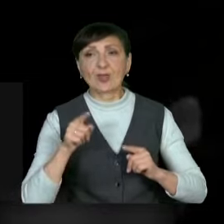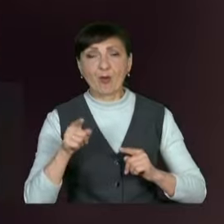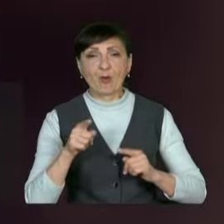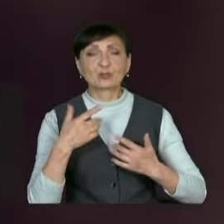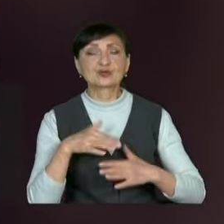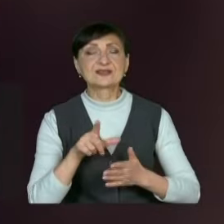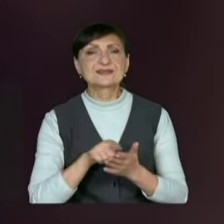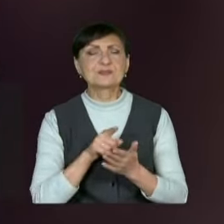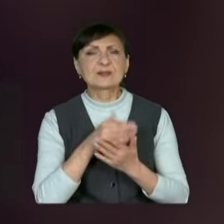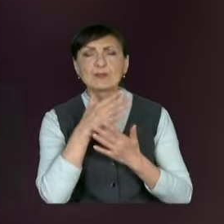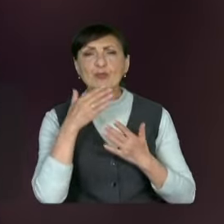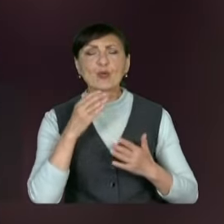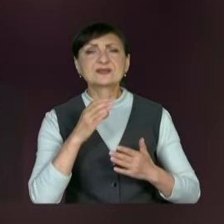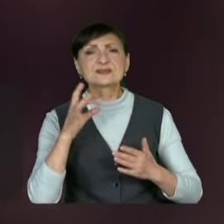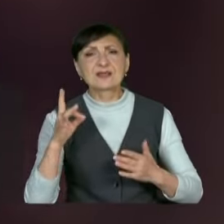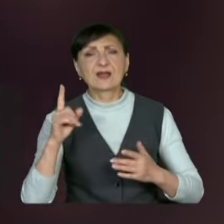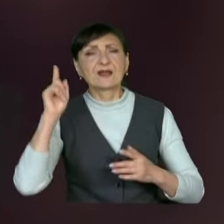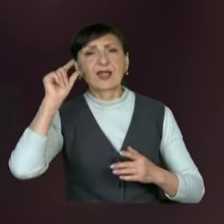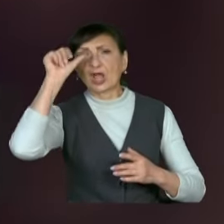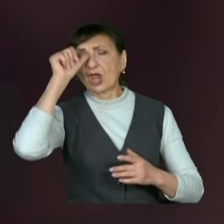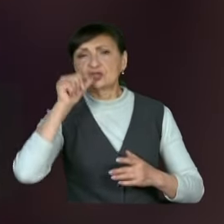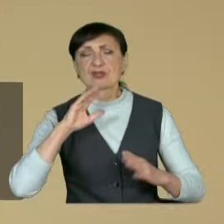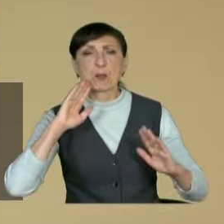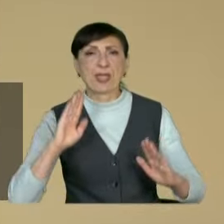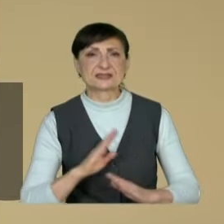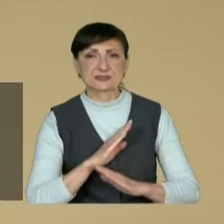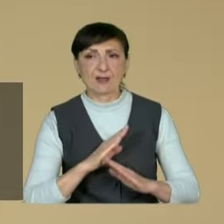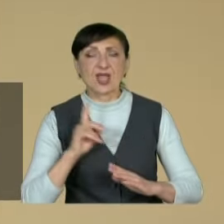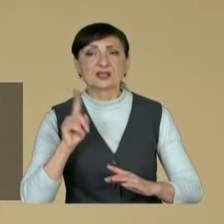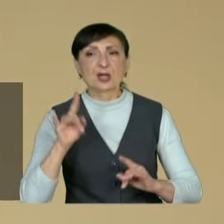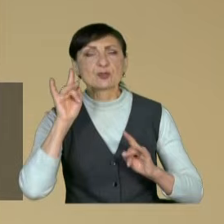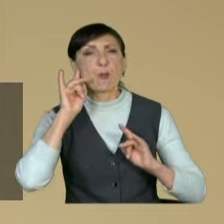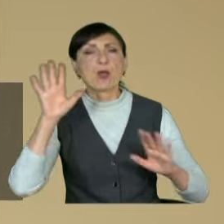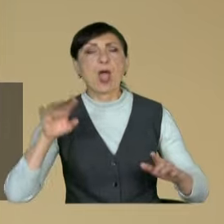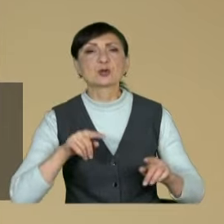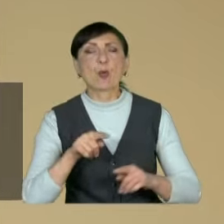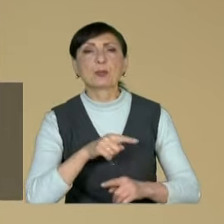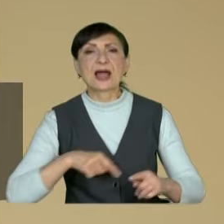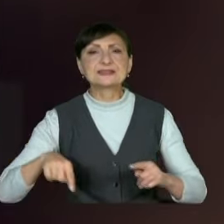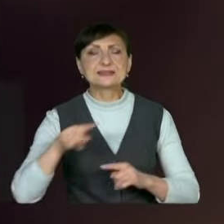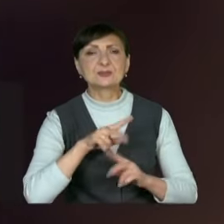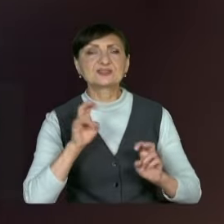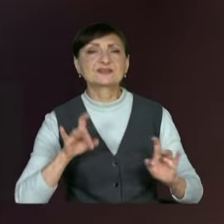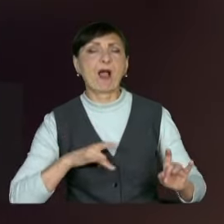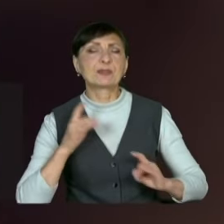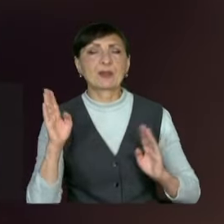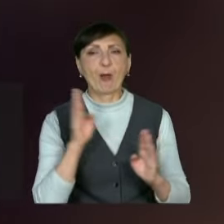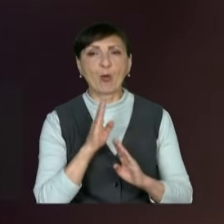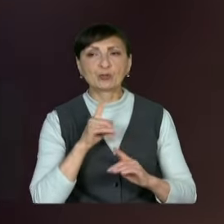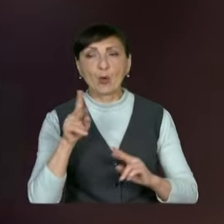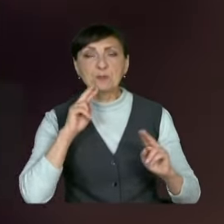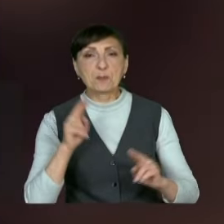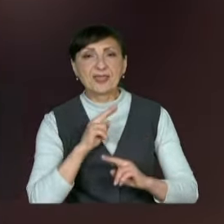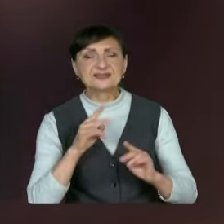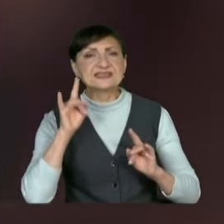Константинович записал множество советских и греческих песен, а также популярную пластинку «Капризная погода», где исполнил